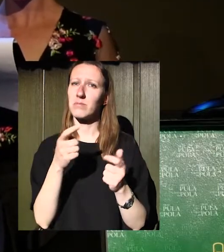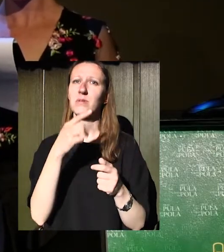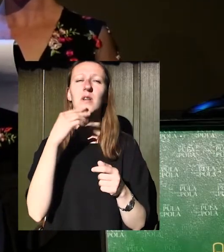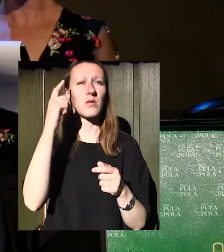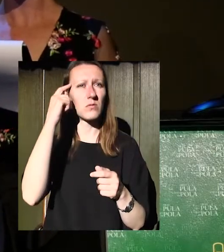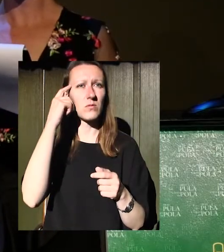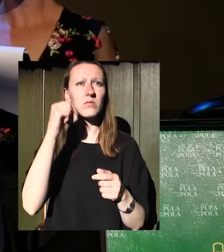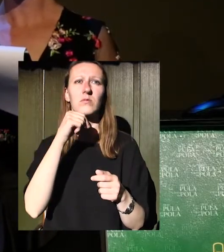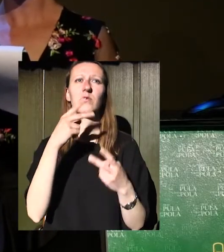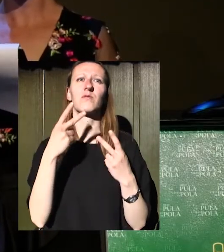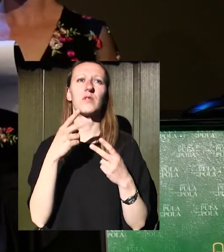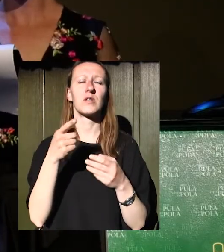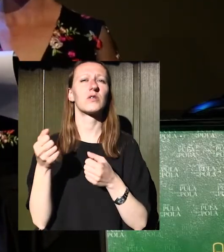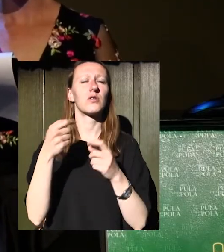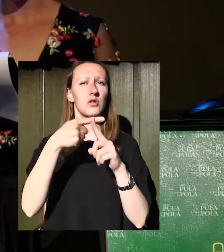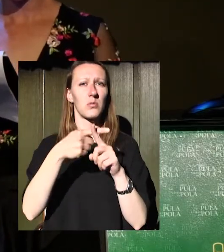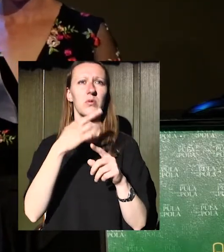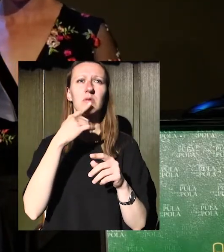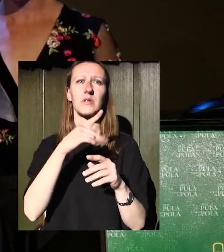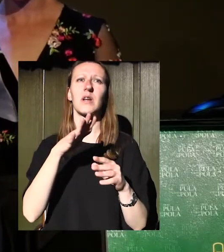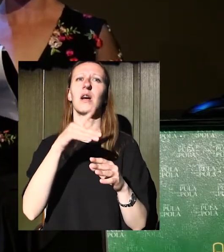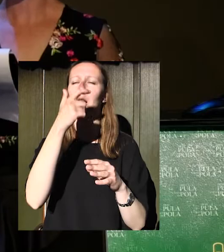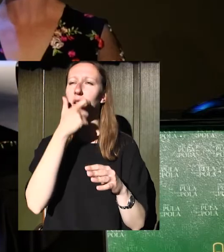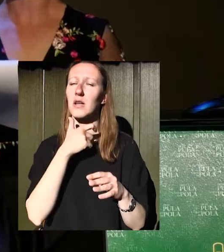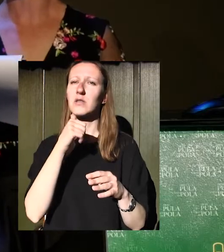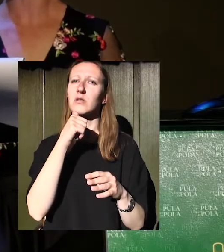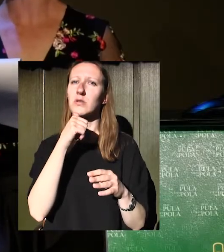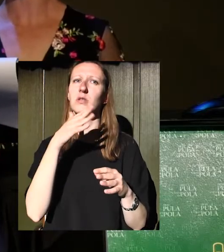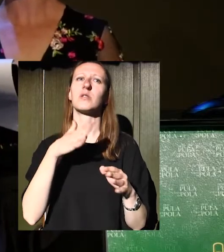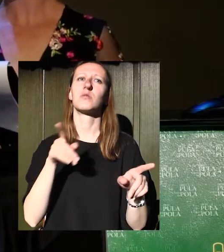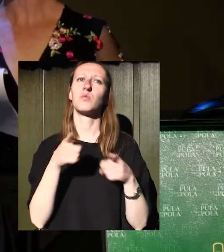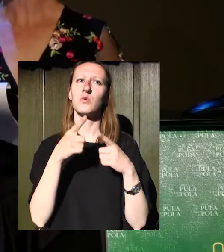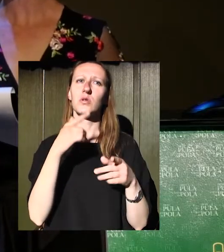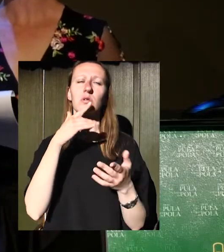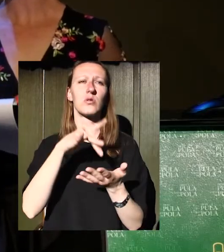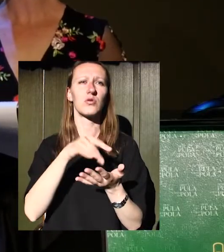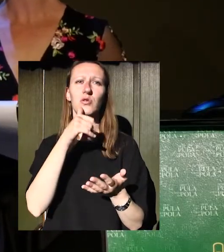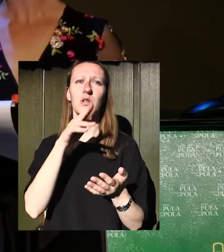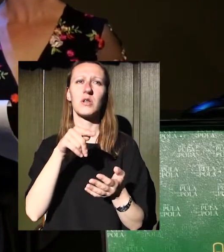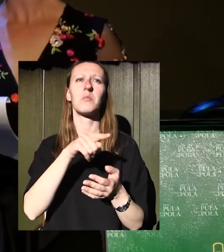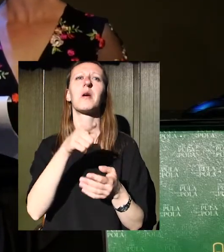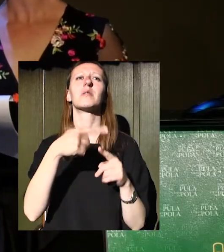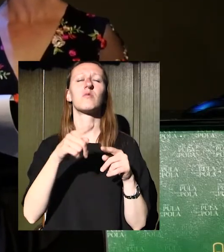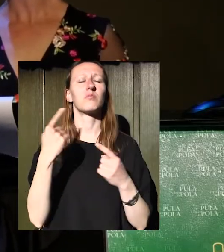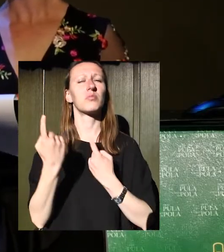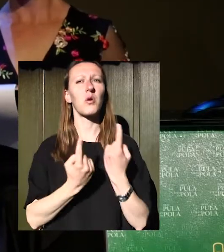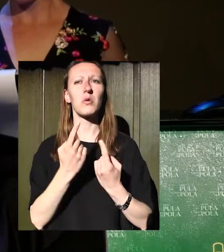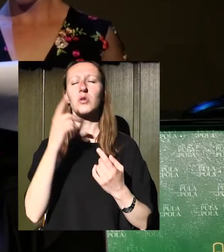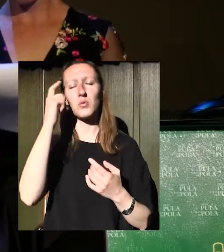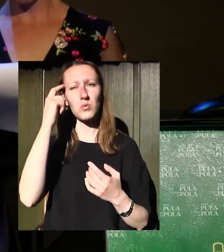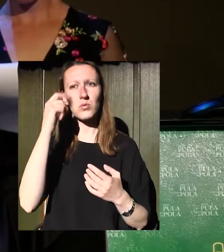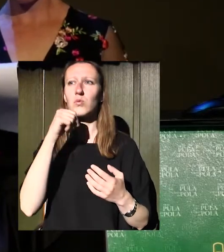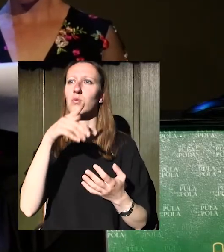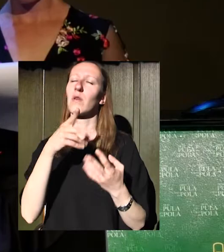campo artistico-culturale, l'importante contributo alla salvaguardia dell'identità e del patrimonio musicale del territorio, nonché per la promozione